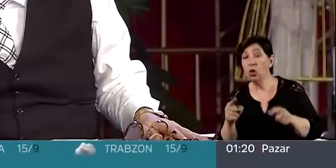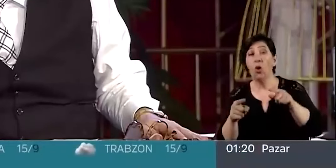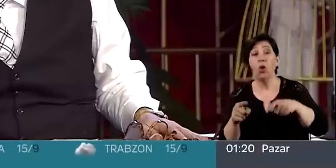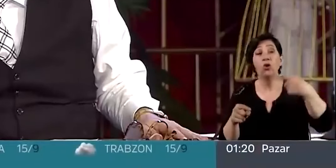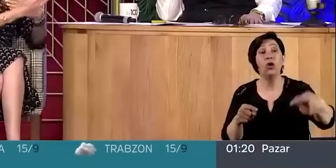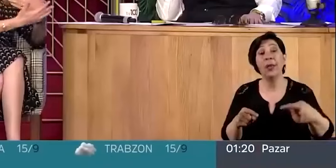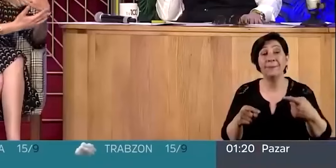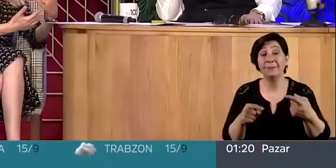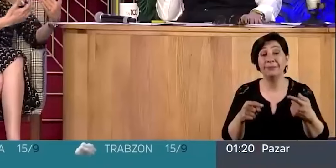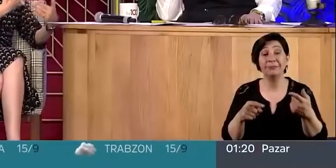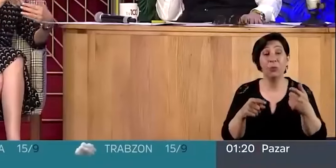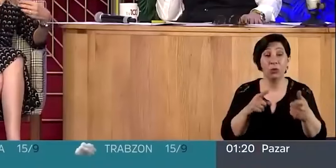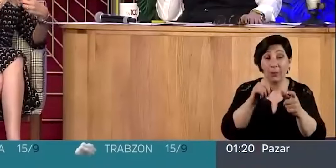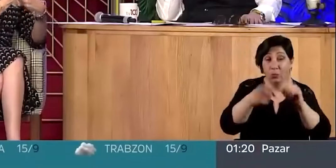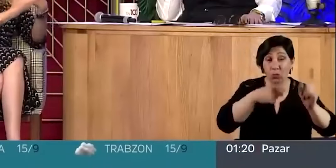Önümüzdeki dönemi oradan